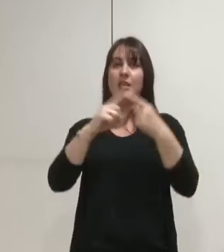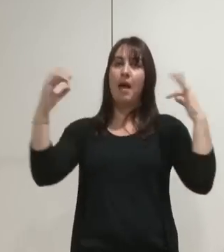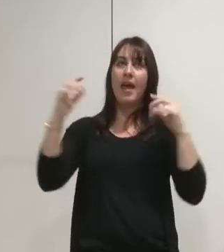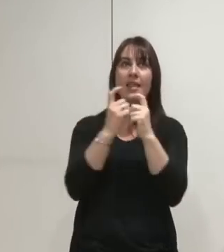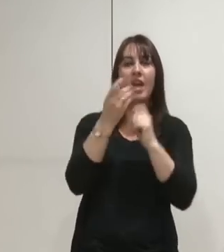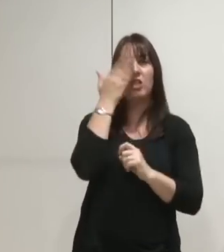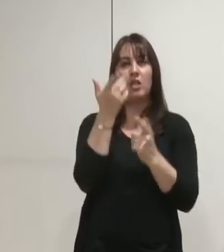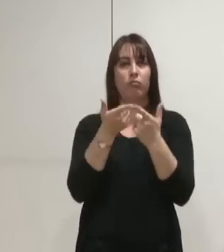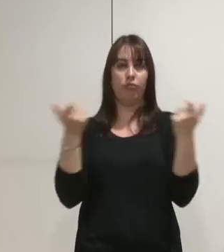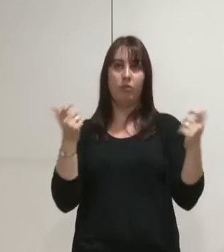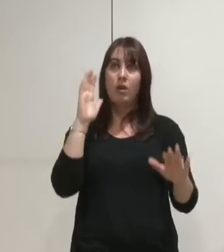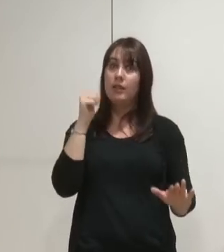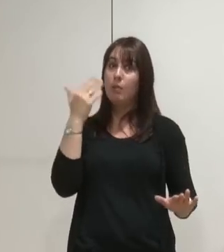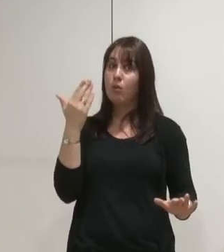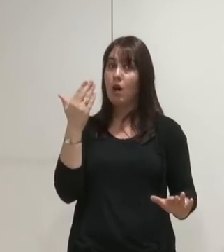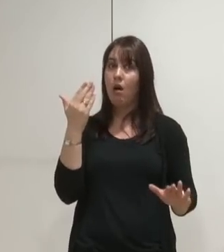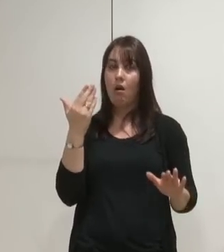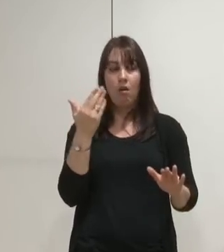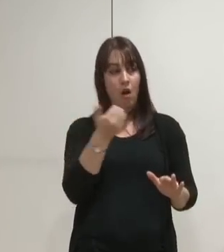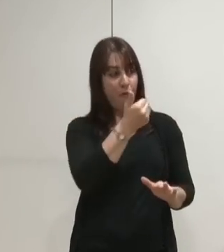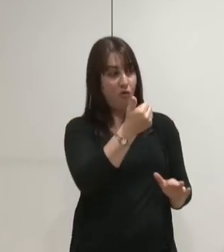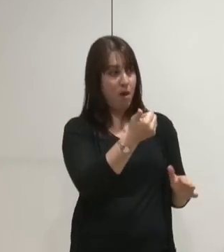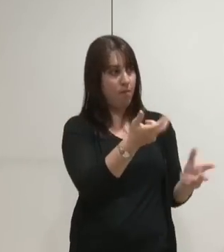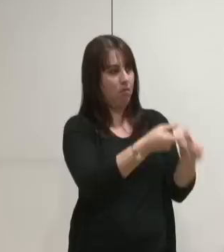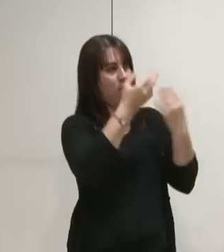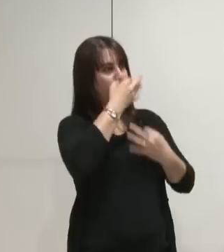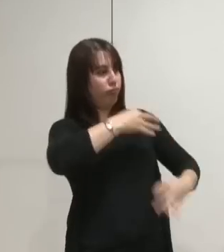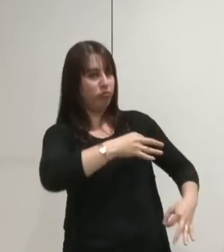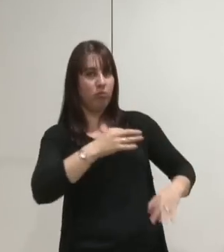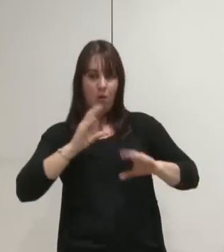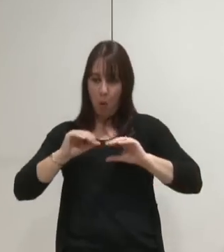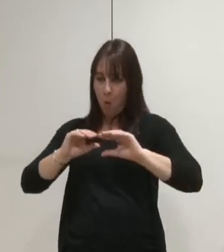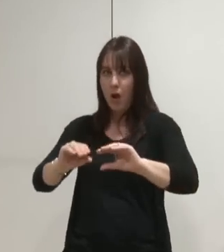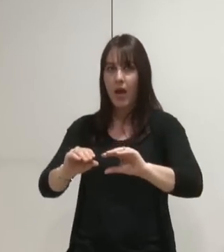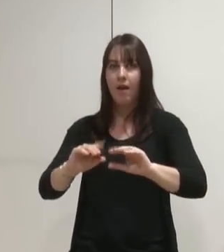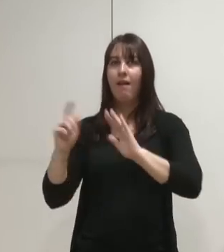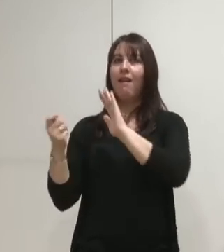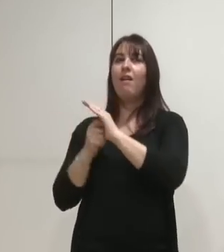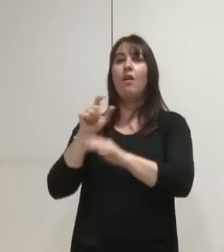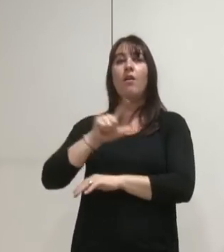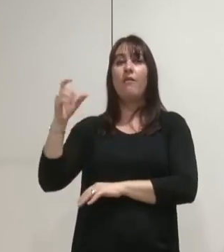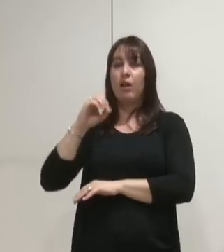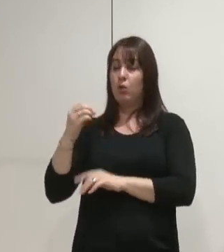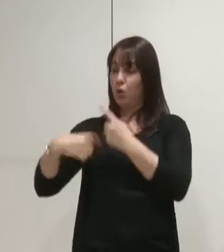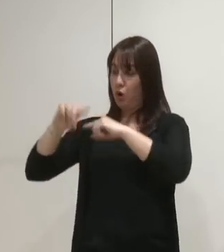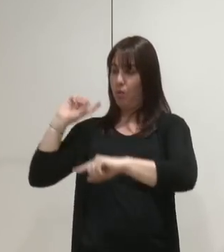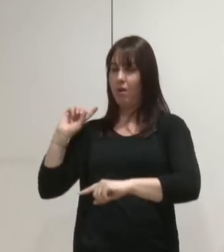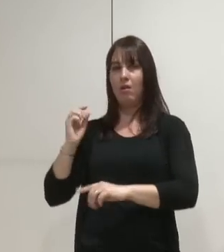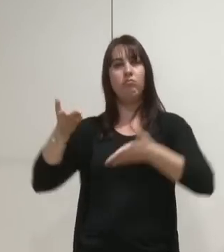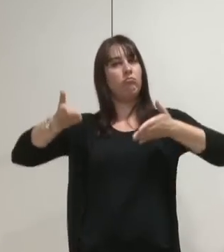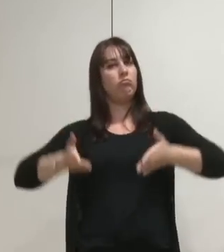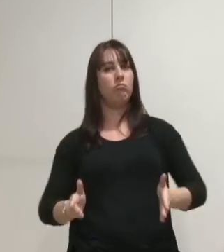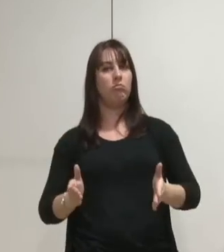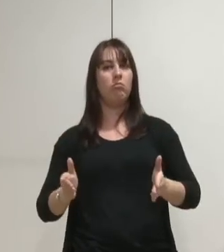donc pu penser qu'en cohérence avec ce discours et ces actes la décision prise le 22 octobre d'engager une